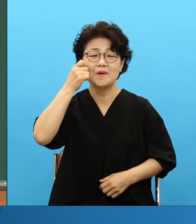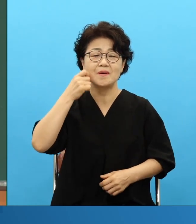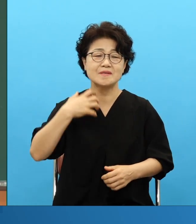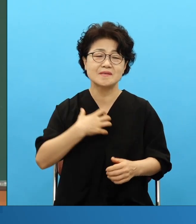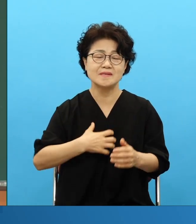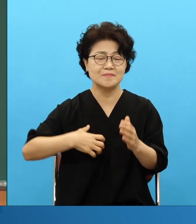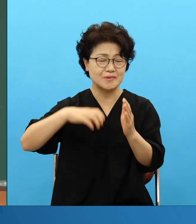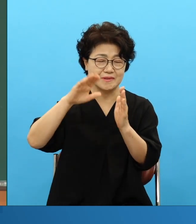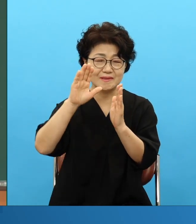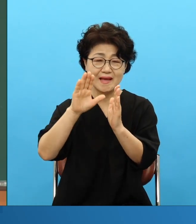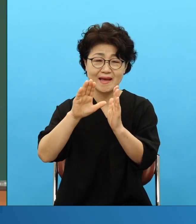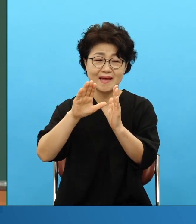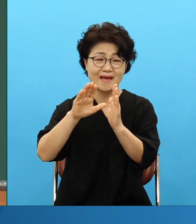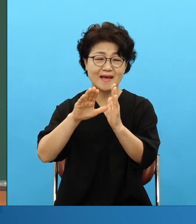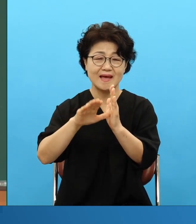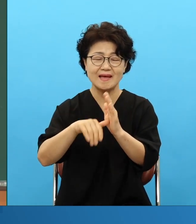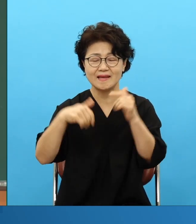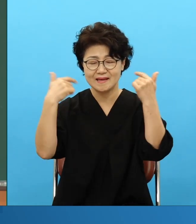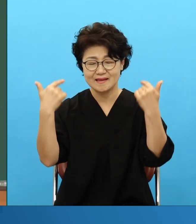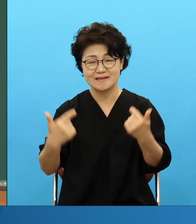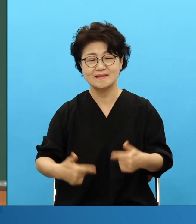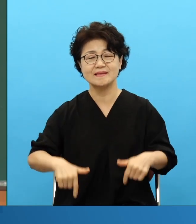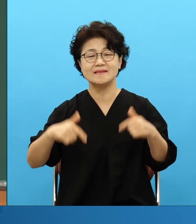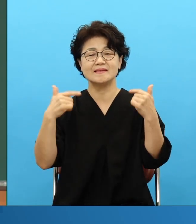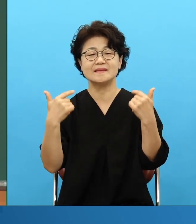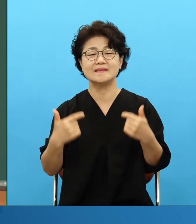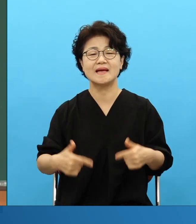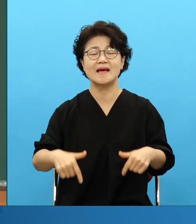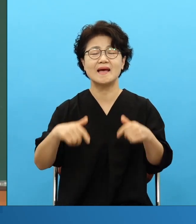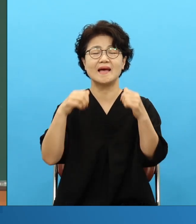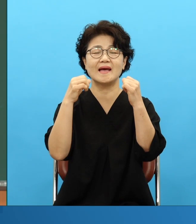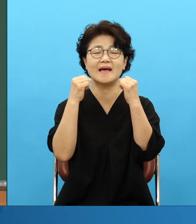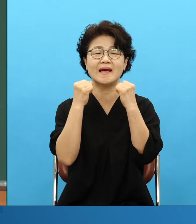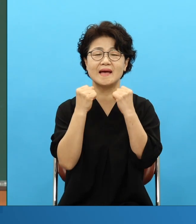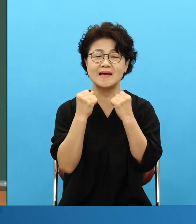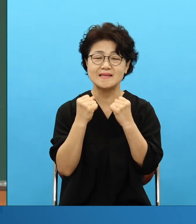즐겁고 슬플 때 늘